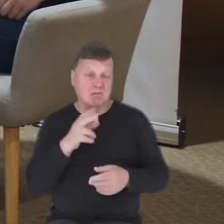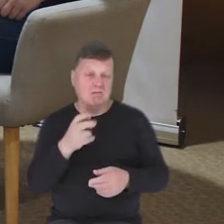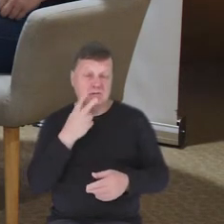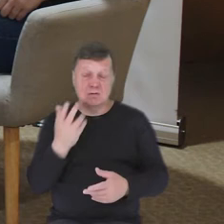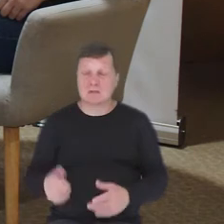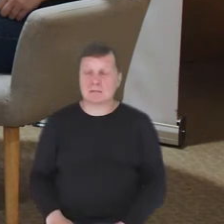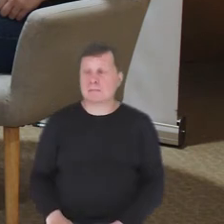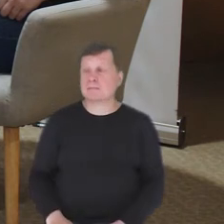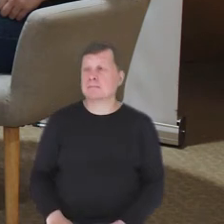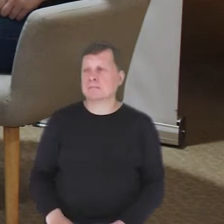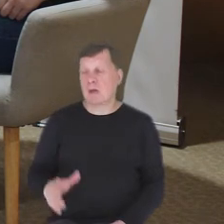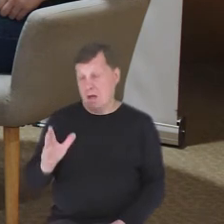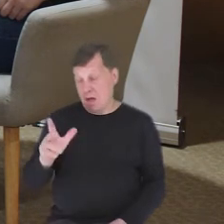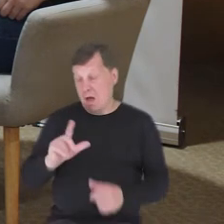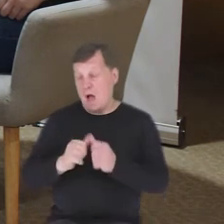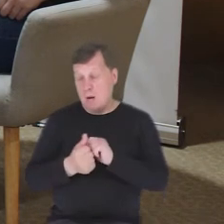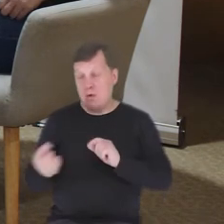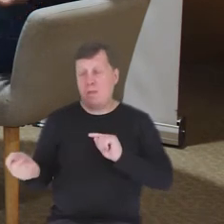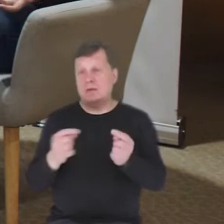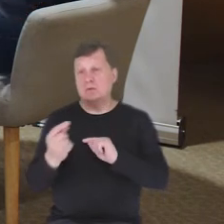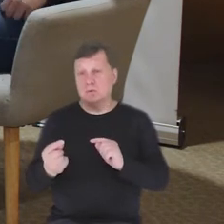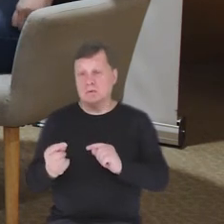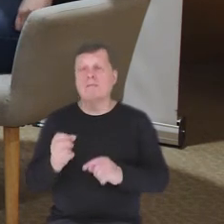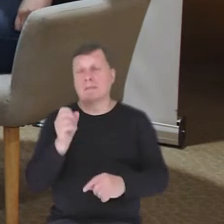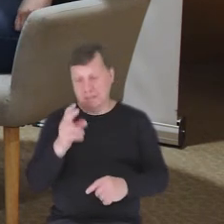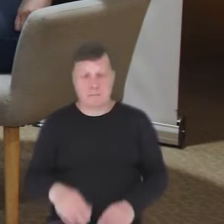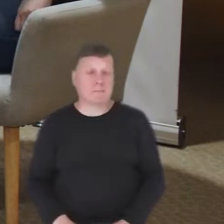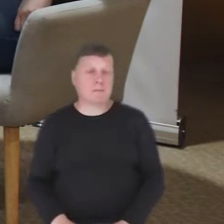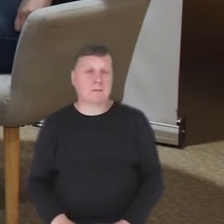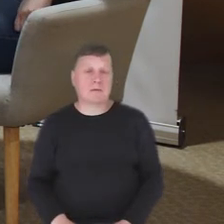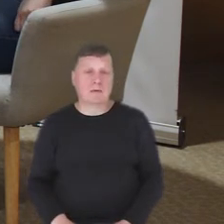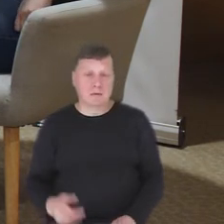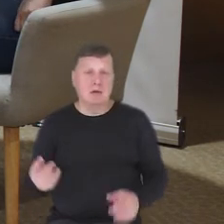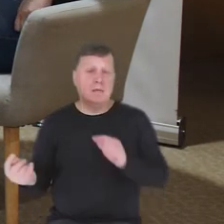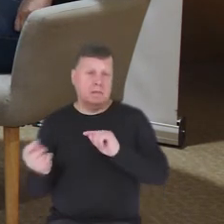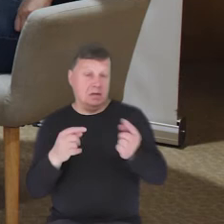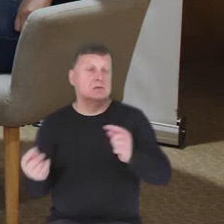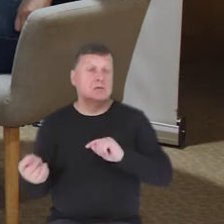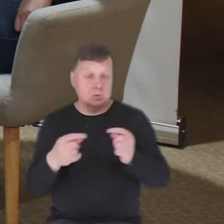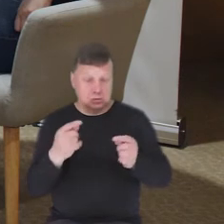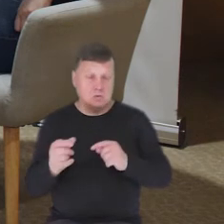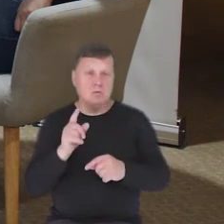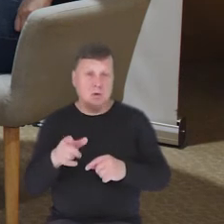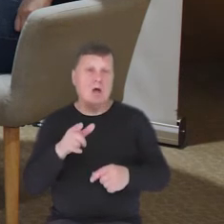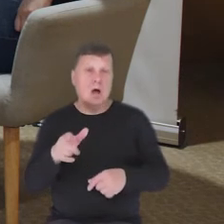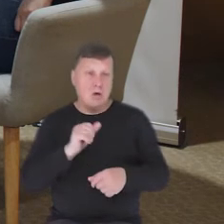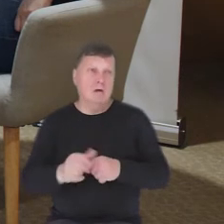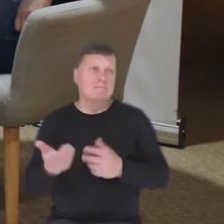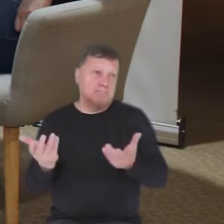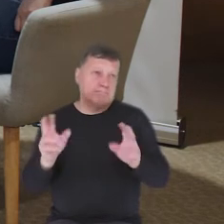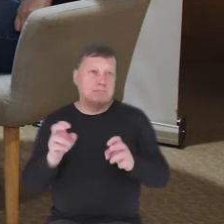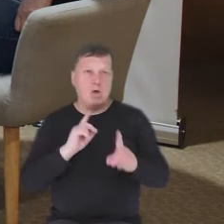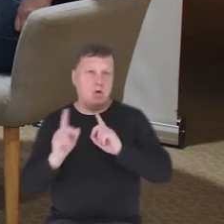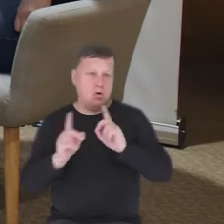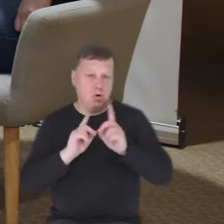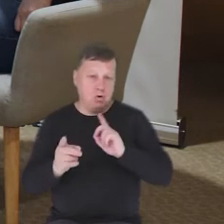No, albo wywołujesz dyskusję. Też, znaczy no, wywołanie dyskusji też można powiedzieć, że jest pewną formą rozmowy, o ile nie